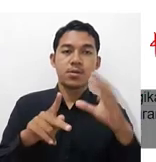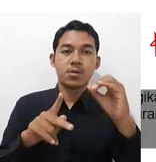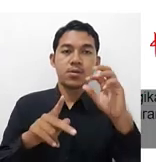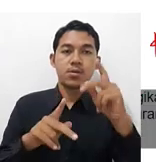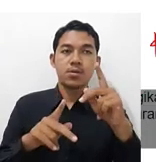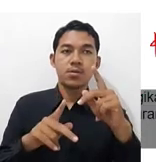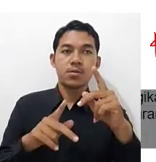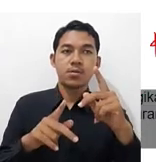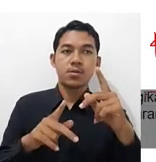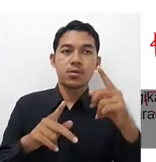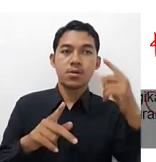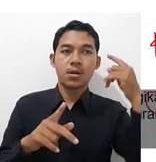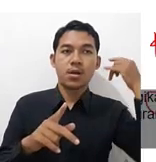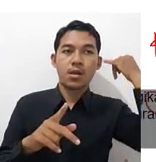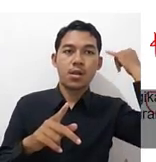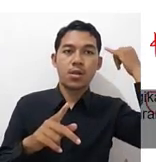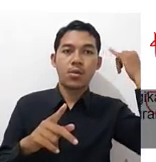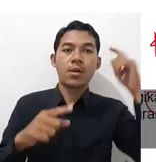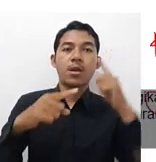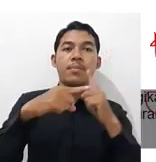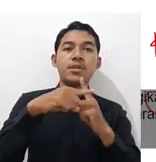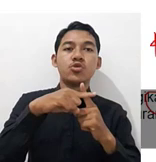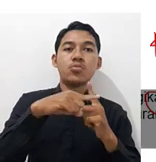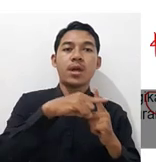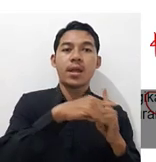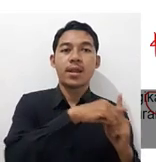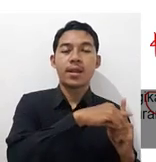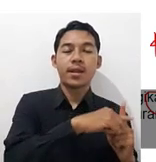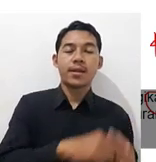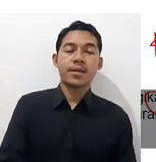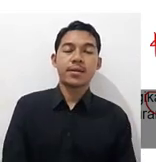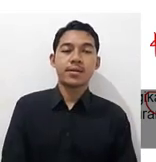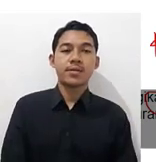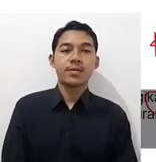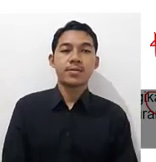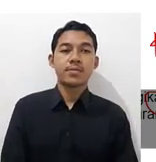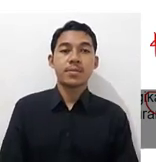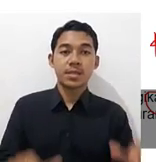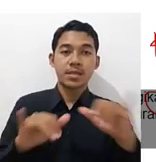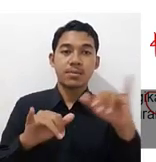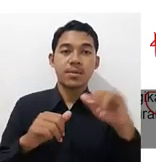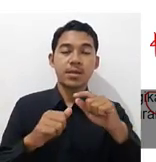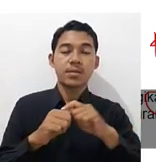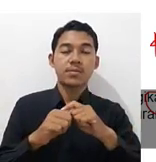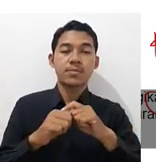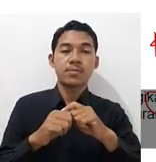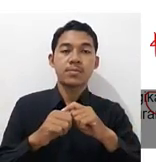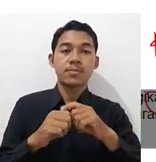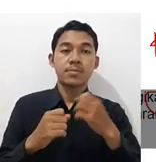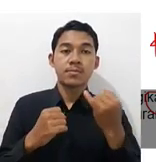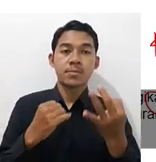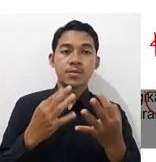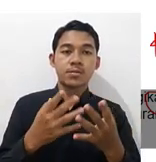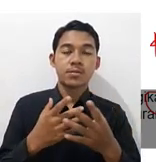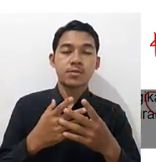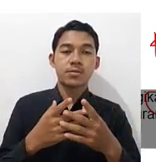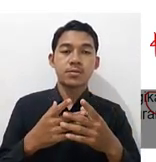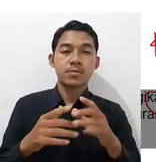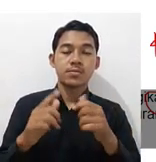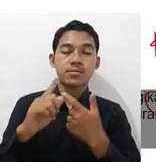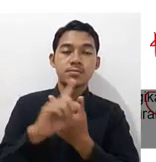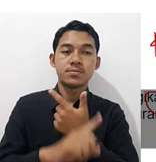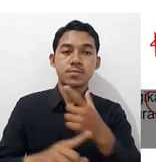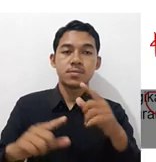itu pakai logika penjumlahan. Jadi nanti persamaan matematisnya Y sama dengan A